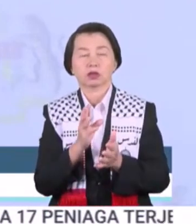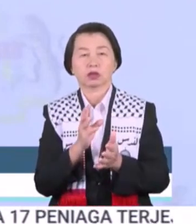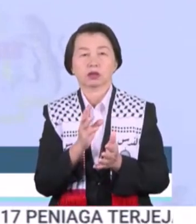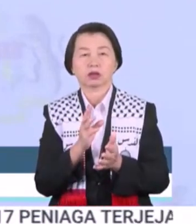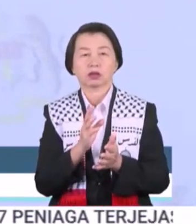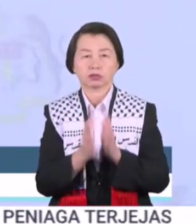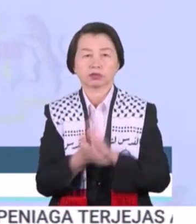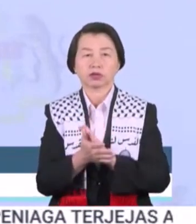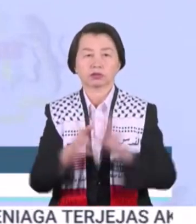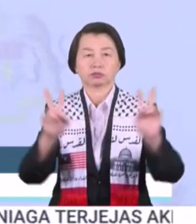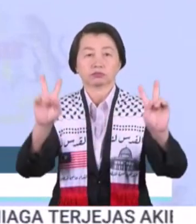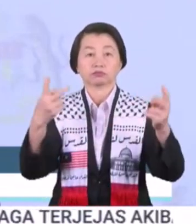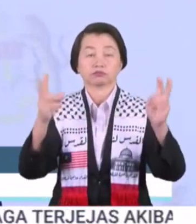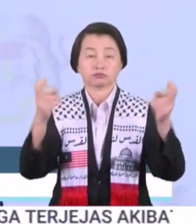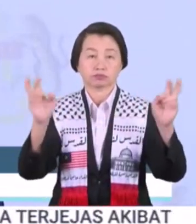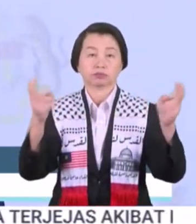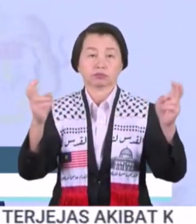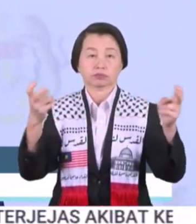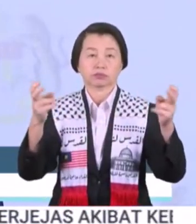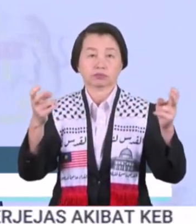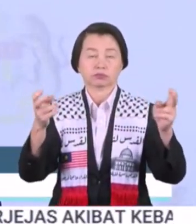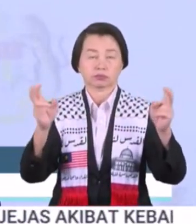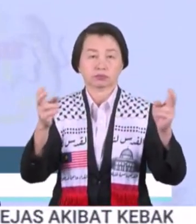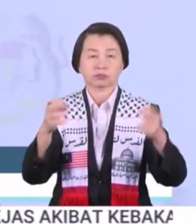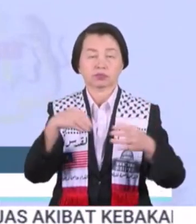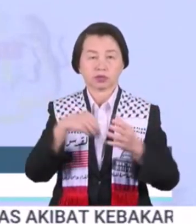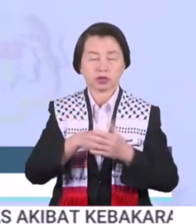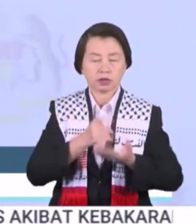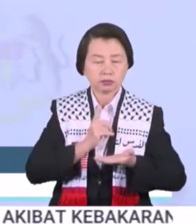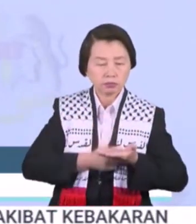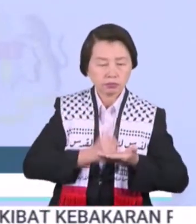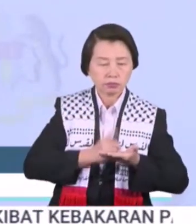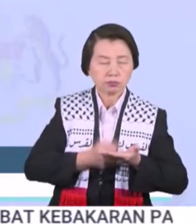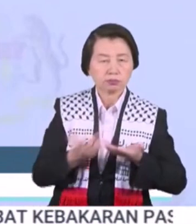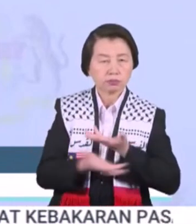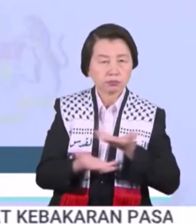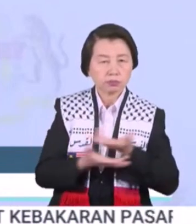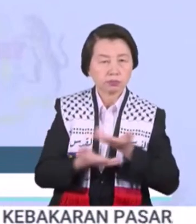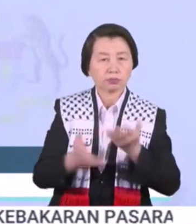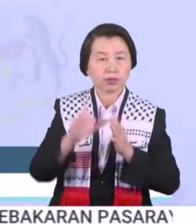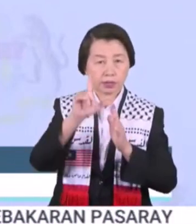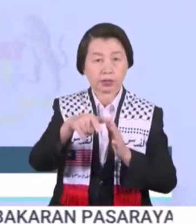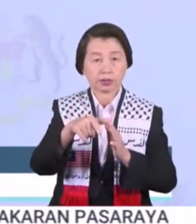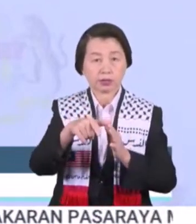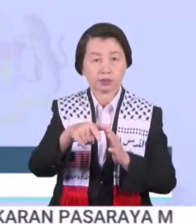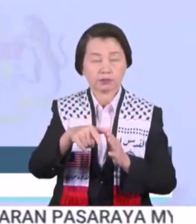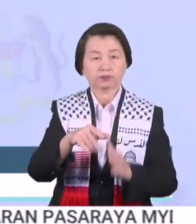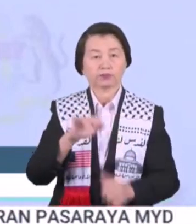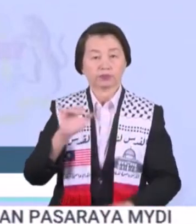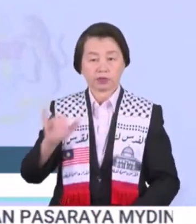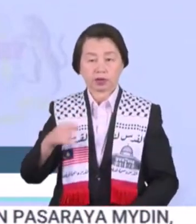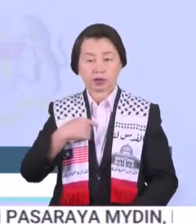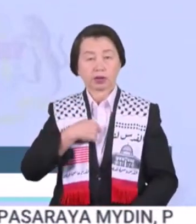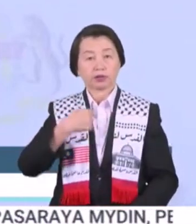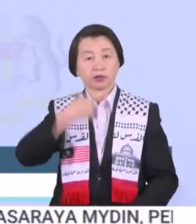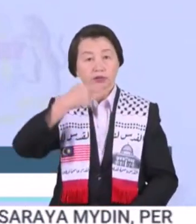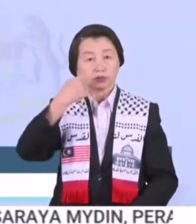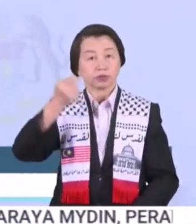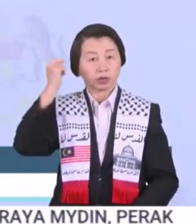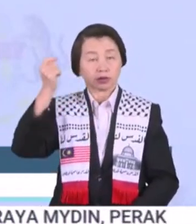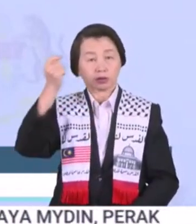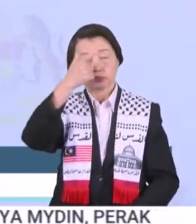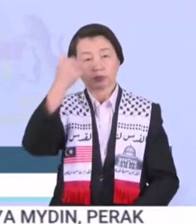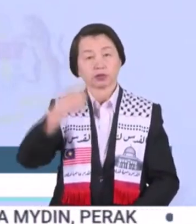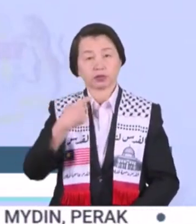menjadi topik ataupun agenda dalam perbincangan yang akan diadakan nanti yang saya sebut tadi oleh kerana